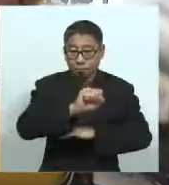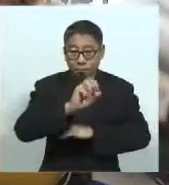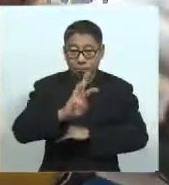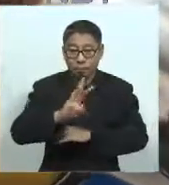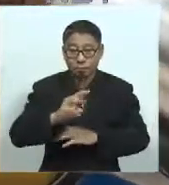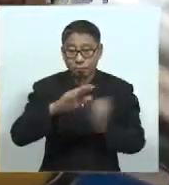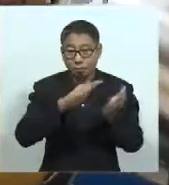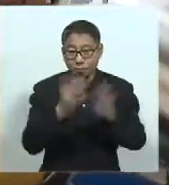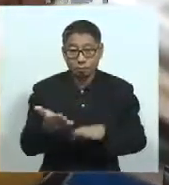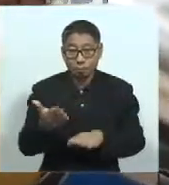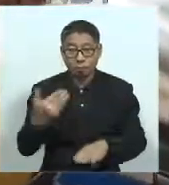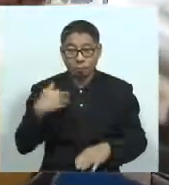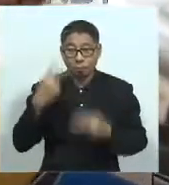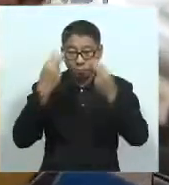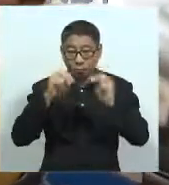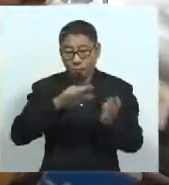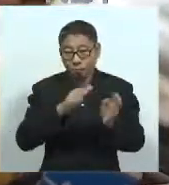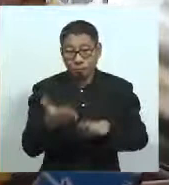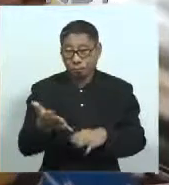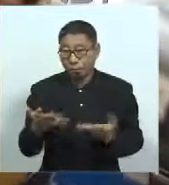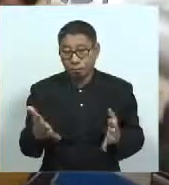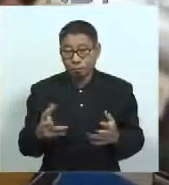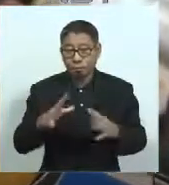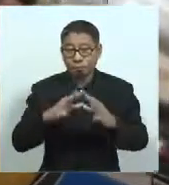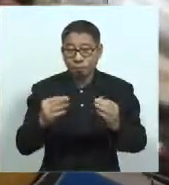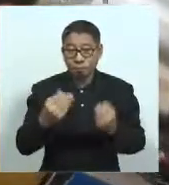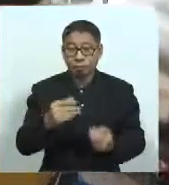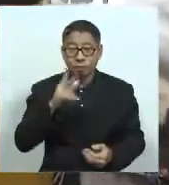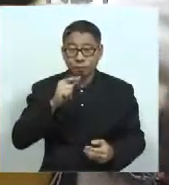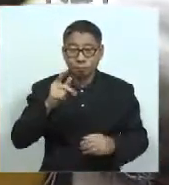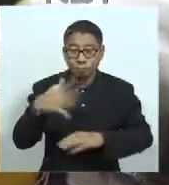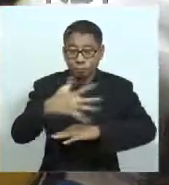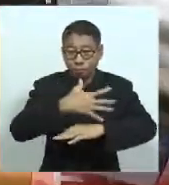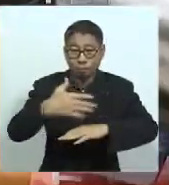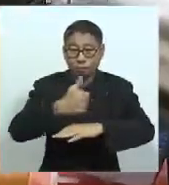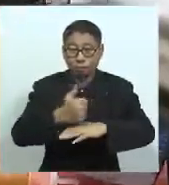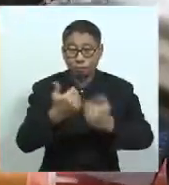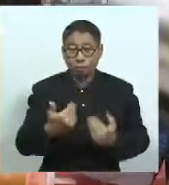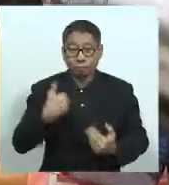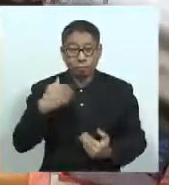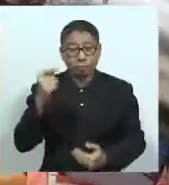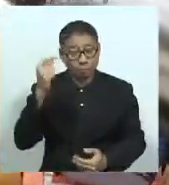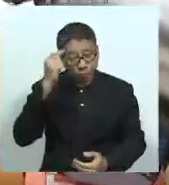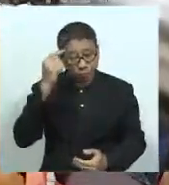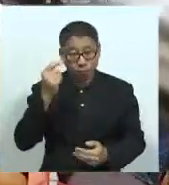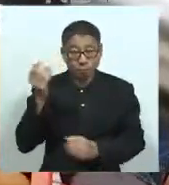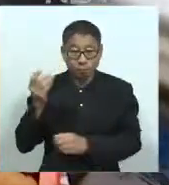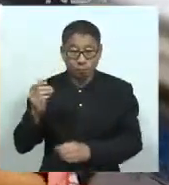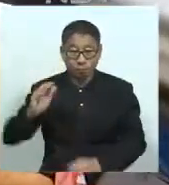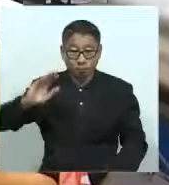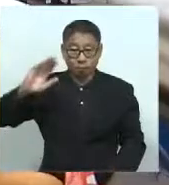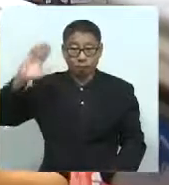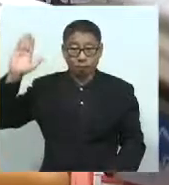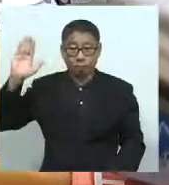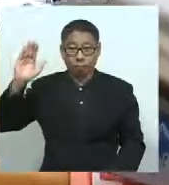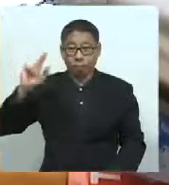ไรนั่นน่ะก็เป็นเรื่องของกระแสการเมืองในขณะนี้พอรู้ว่าจะถวายสัตย์วันไหนก็